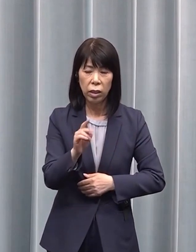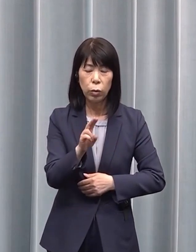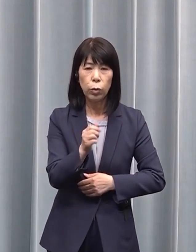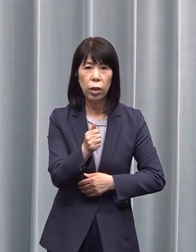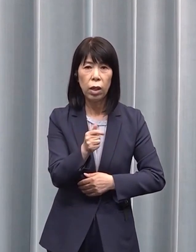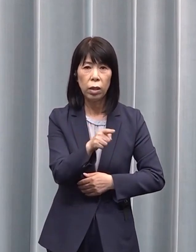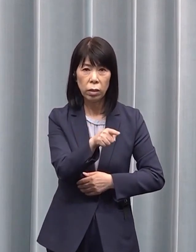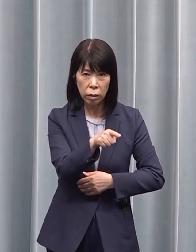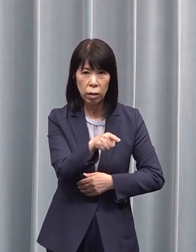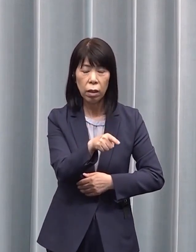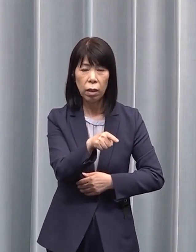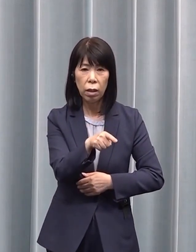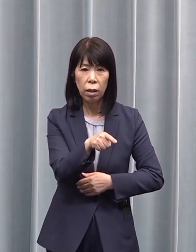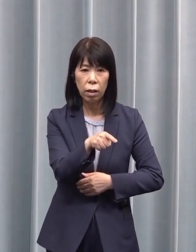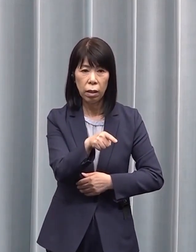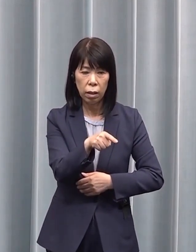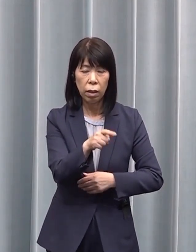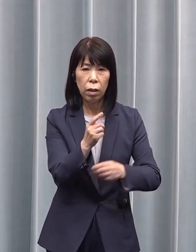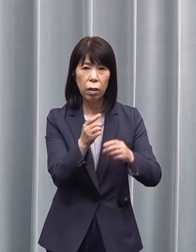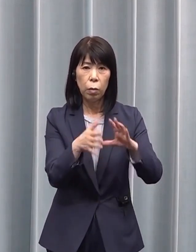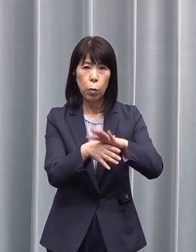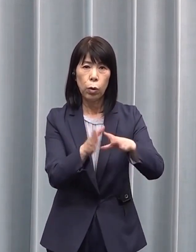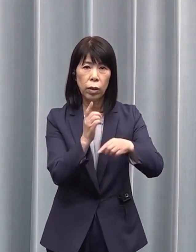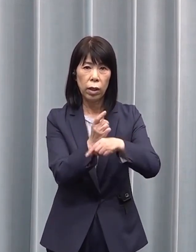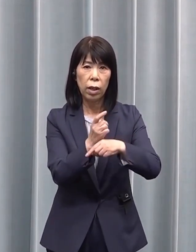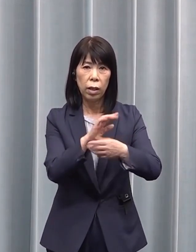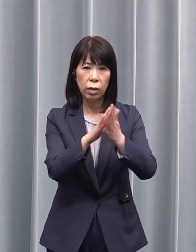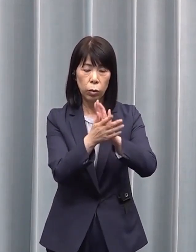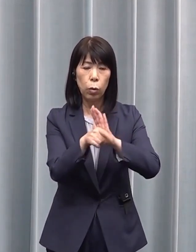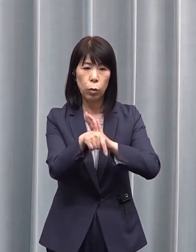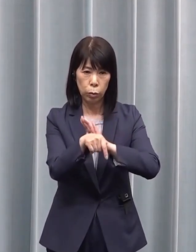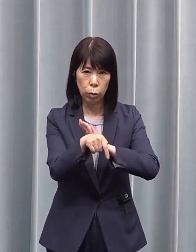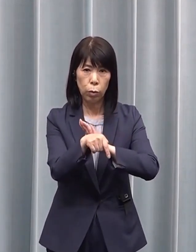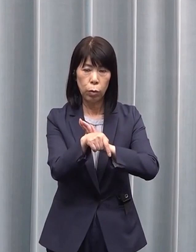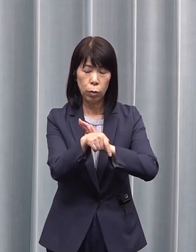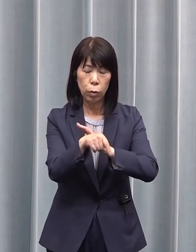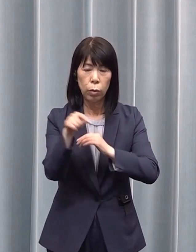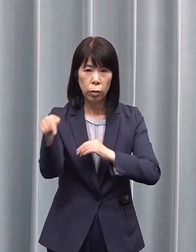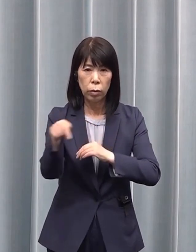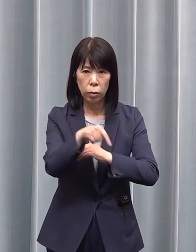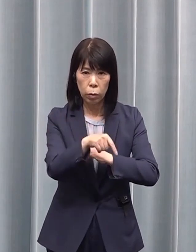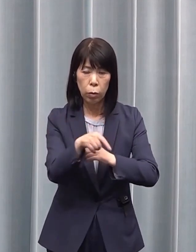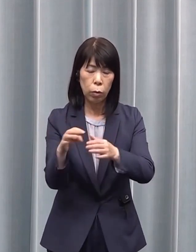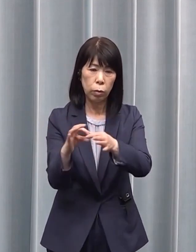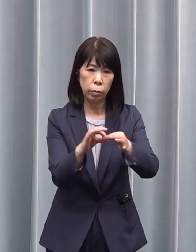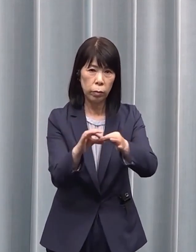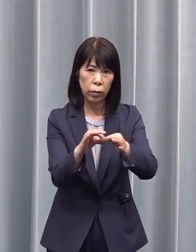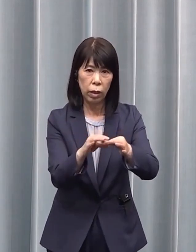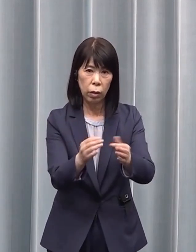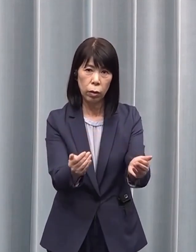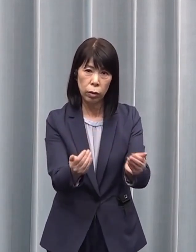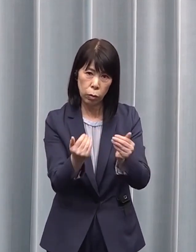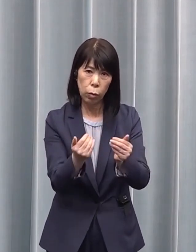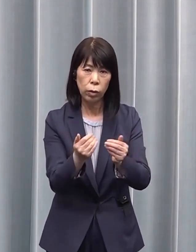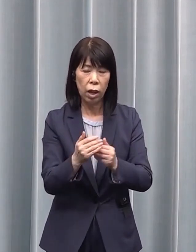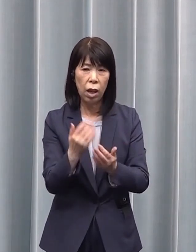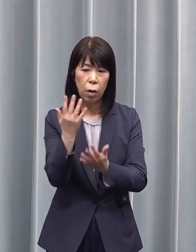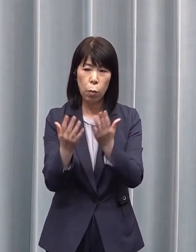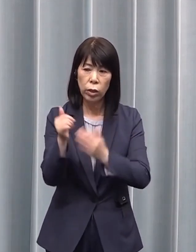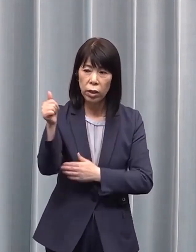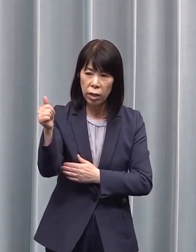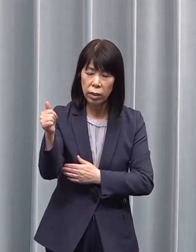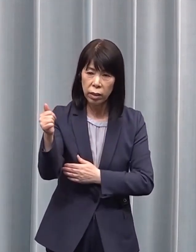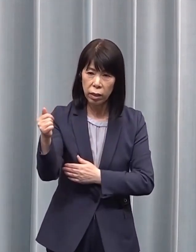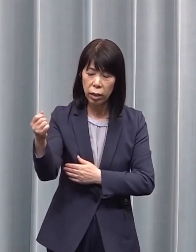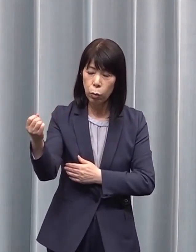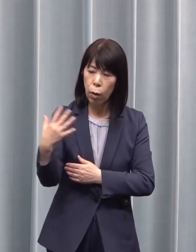科省 NASH、党横断的に調整してほしいと、こういうことを森さんから言われていると